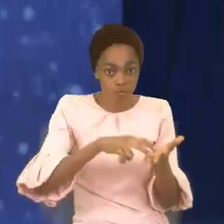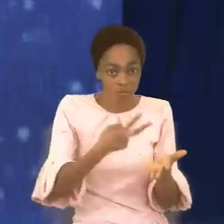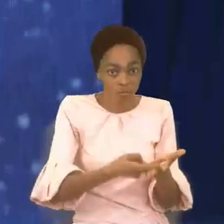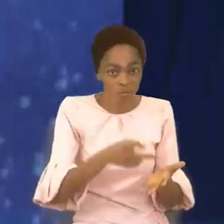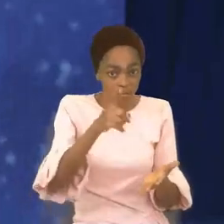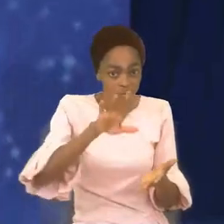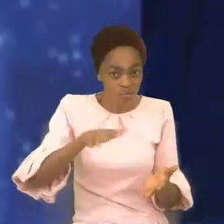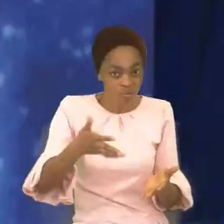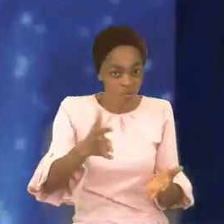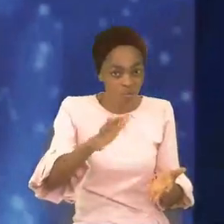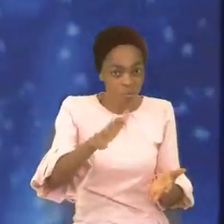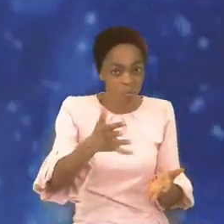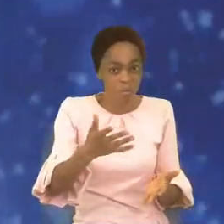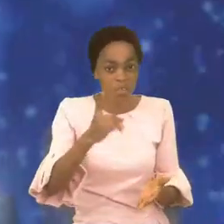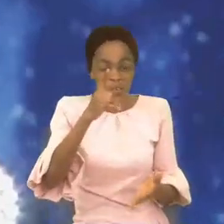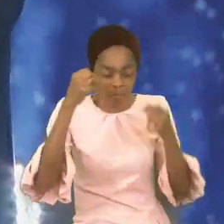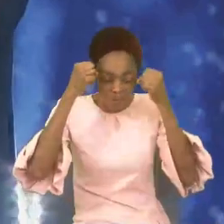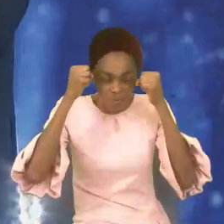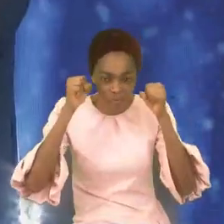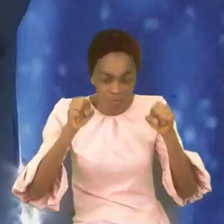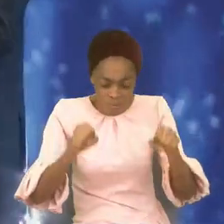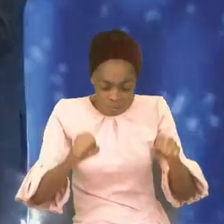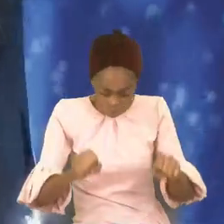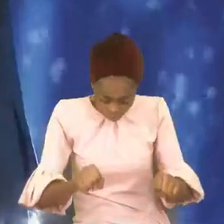compromets, si tu trembles,